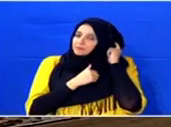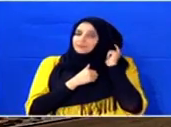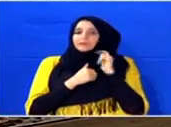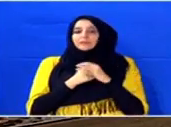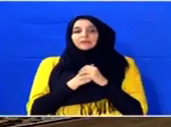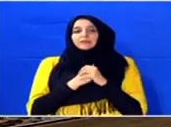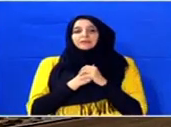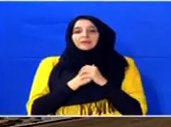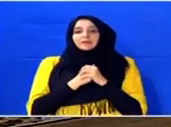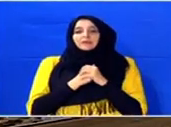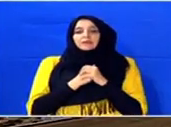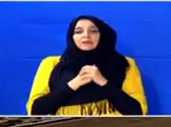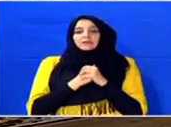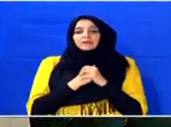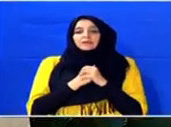فقط